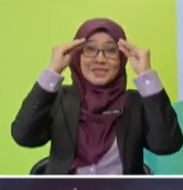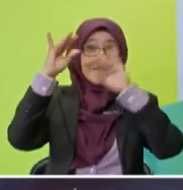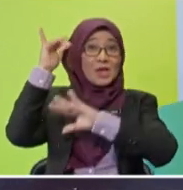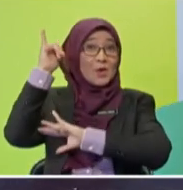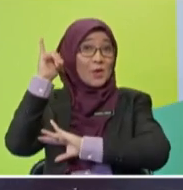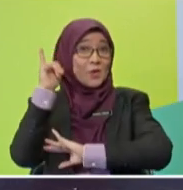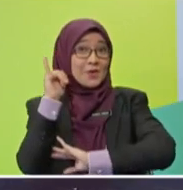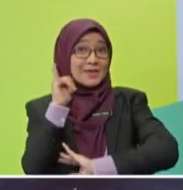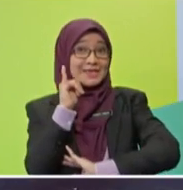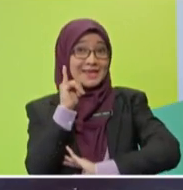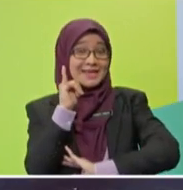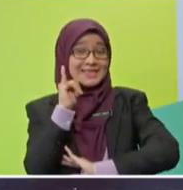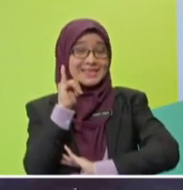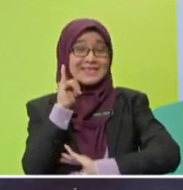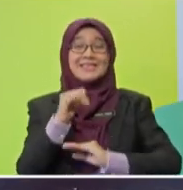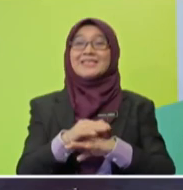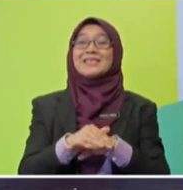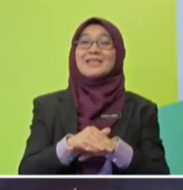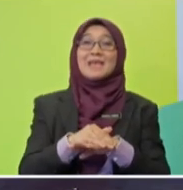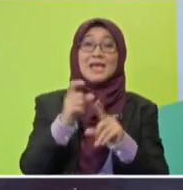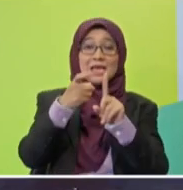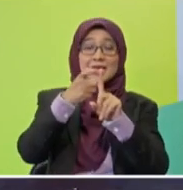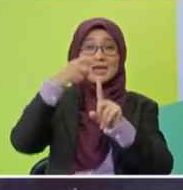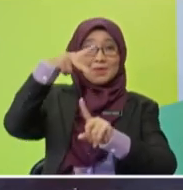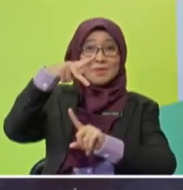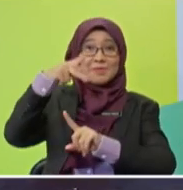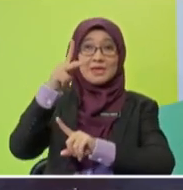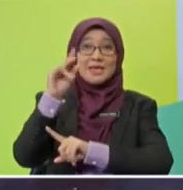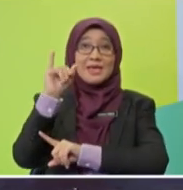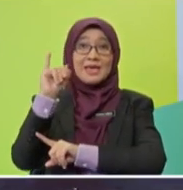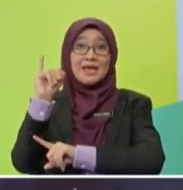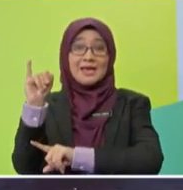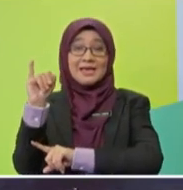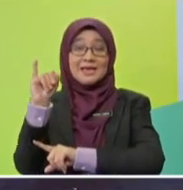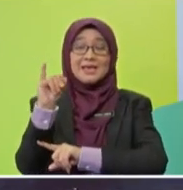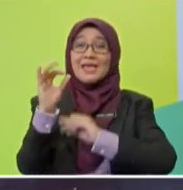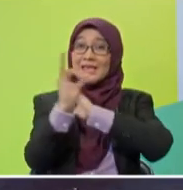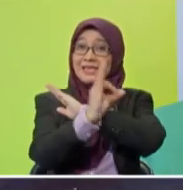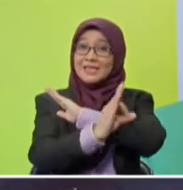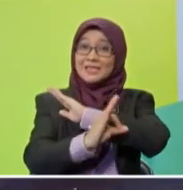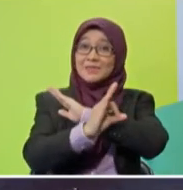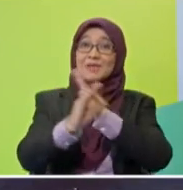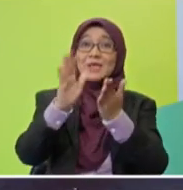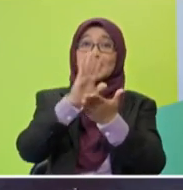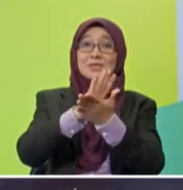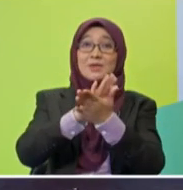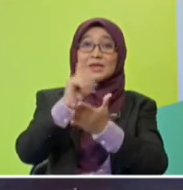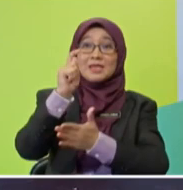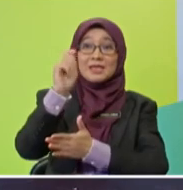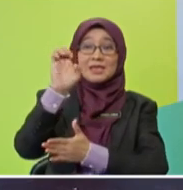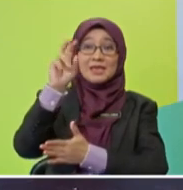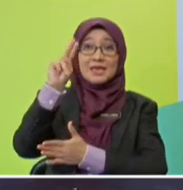rusiania merupakan penyelaras program pendidikan khas integrasi sekolah kebangsaan tangki